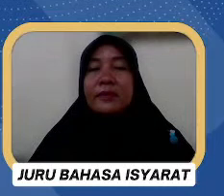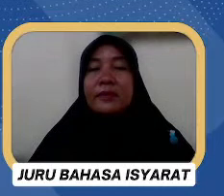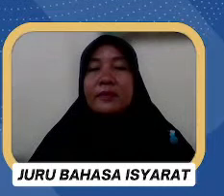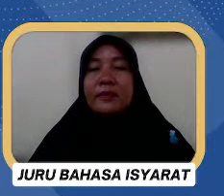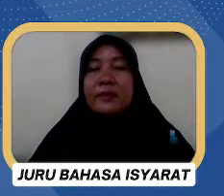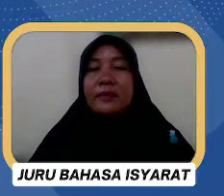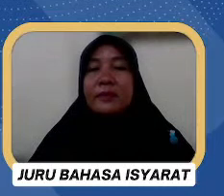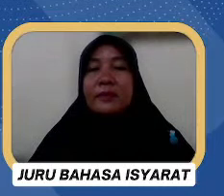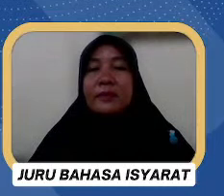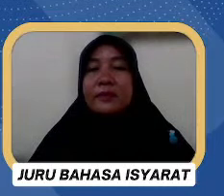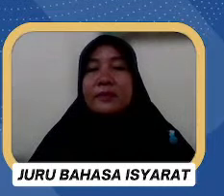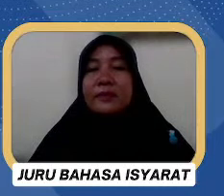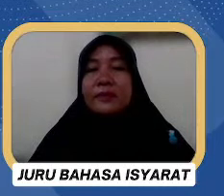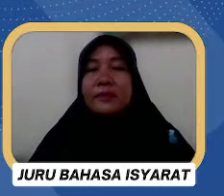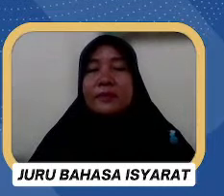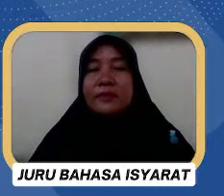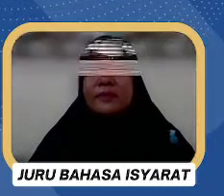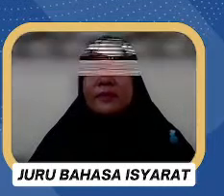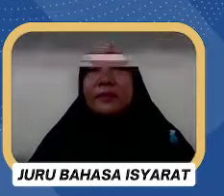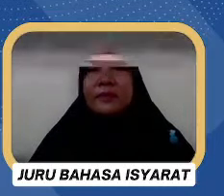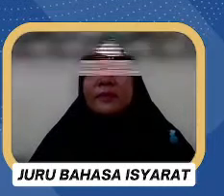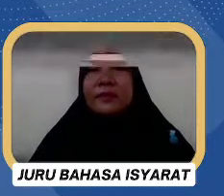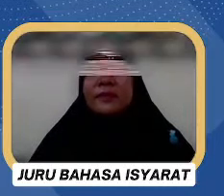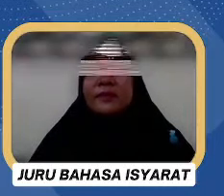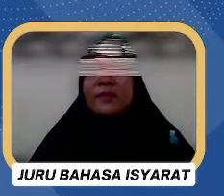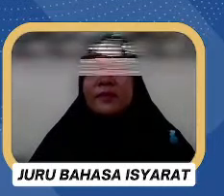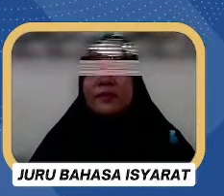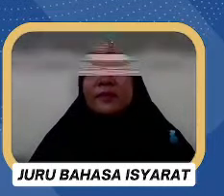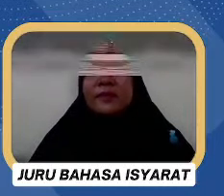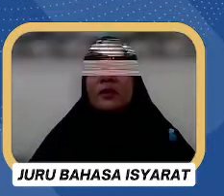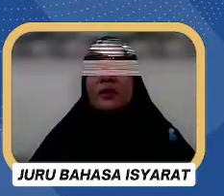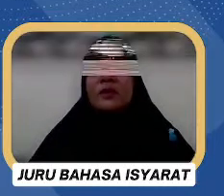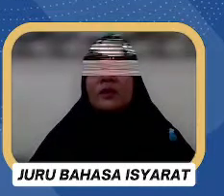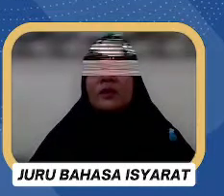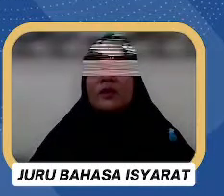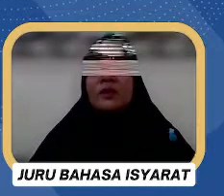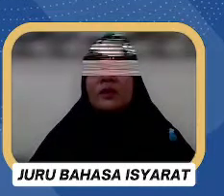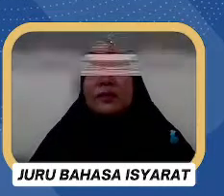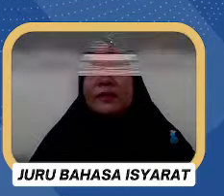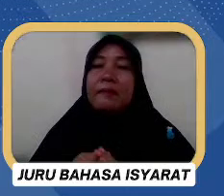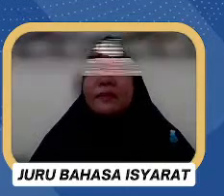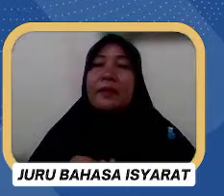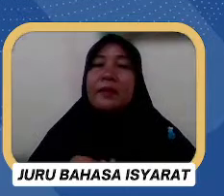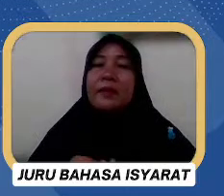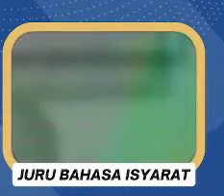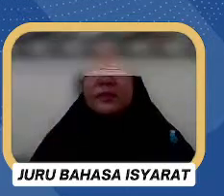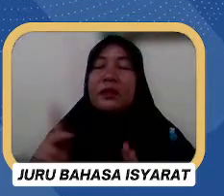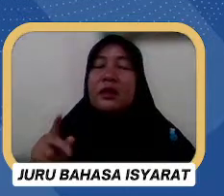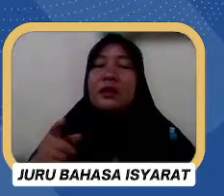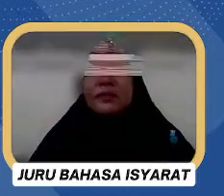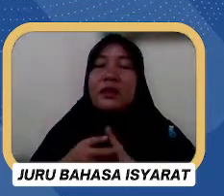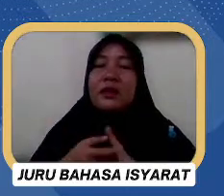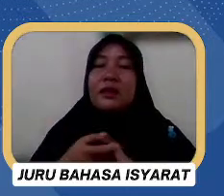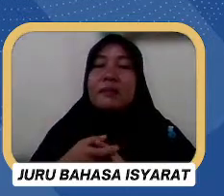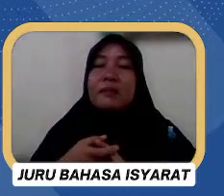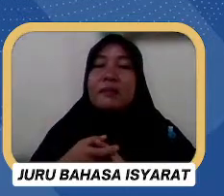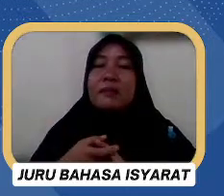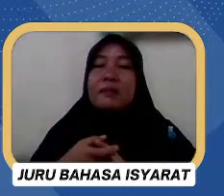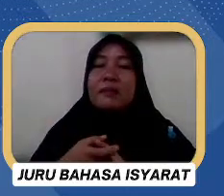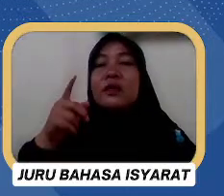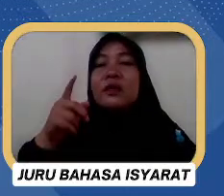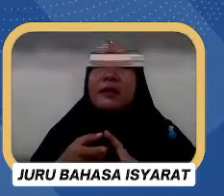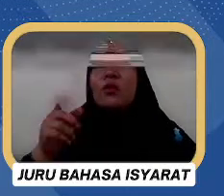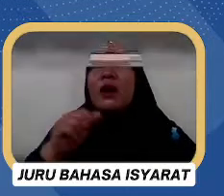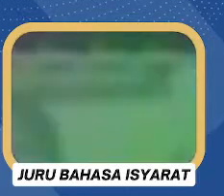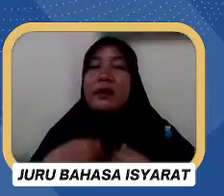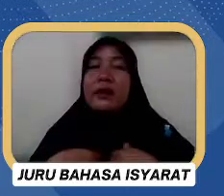hari ini sangat mudah didukung dengan adanya ruang digital. Kembali lagi, kita harus bijaksana, kita harus mampu menggunakan